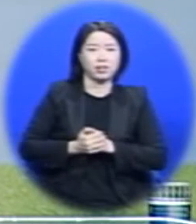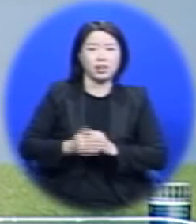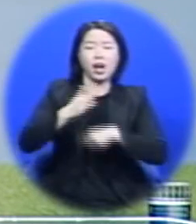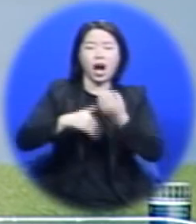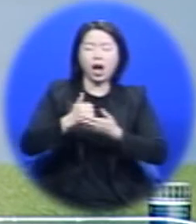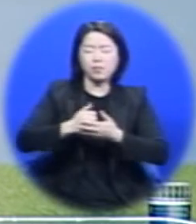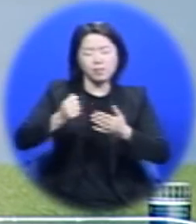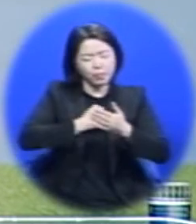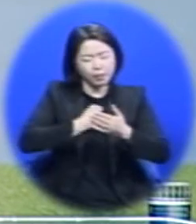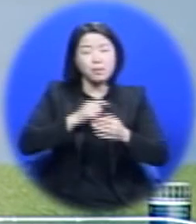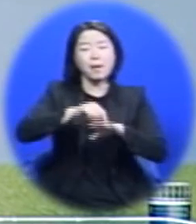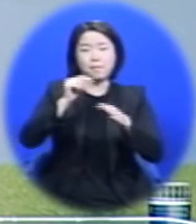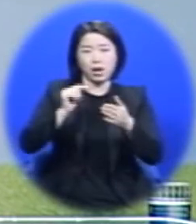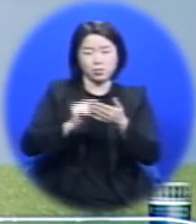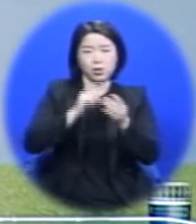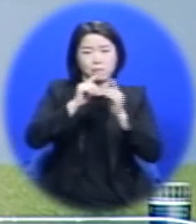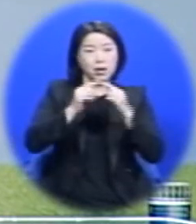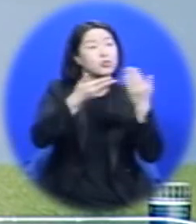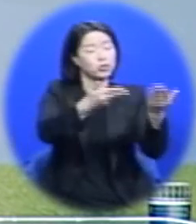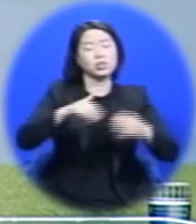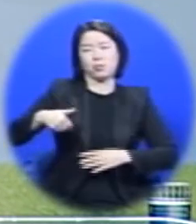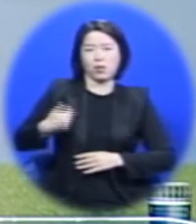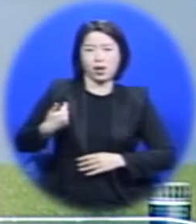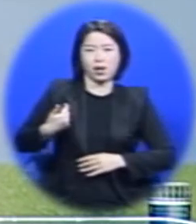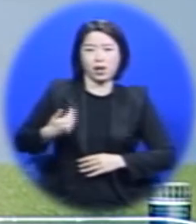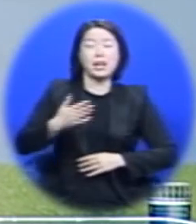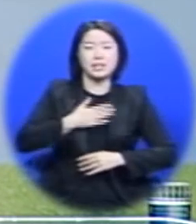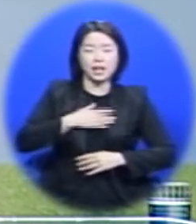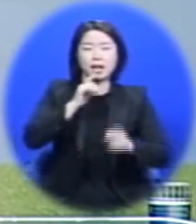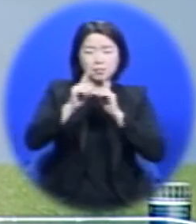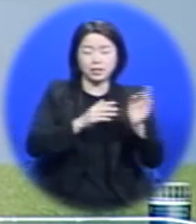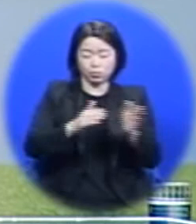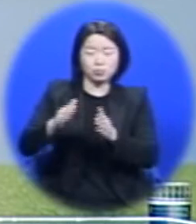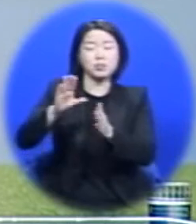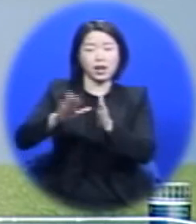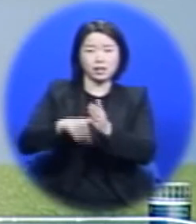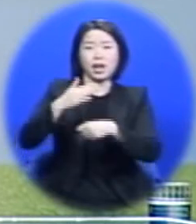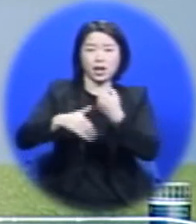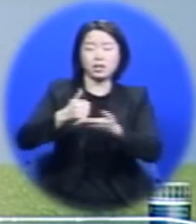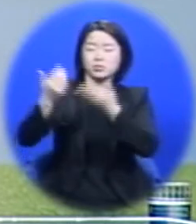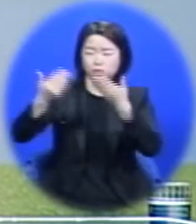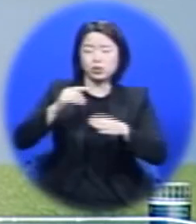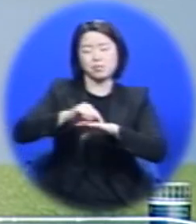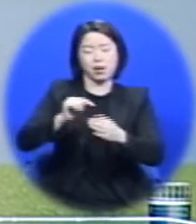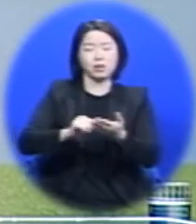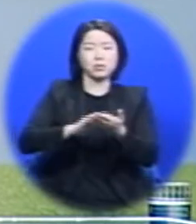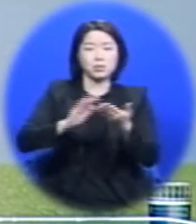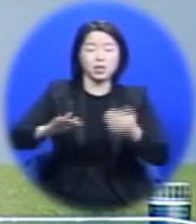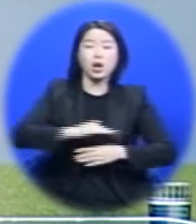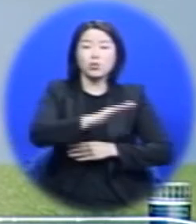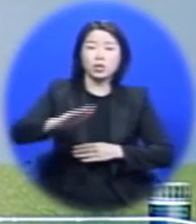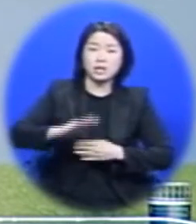하나님은 속 터지는 마음으로 그렇게 말씀하실지 모르겠어요. 제가 말씀을 준비할 때 하나님이 주신 마음입니다.